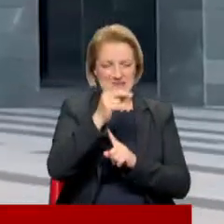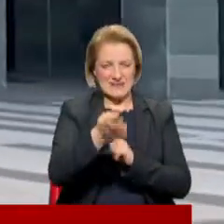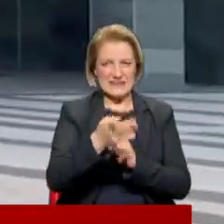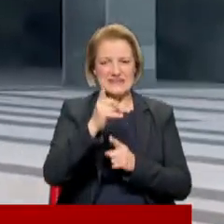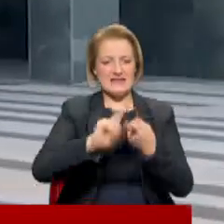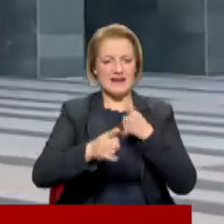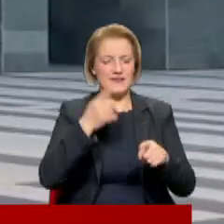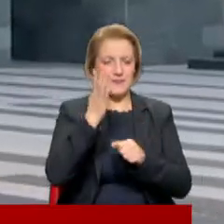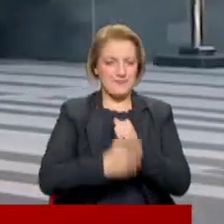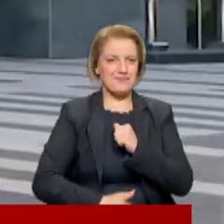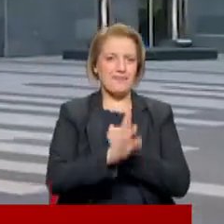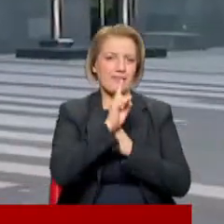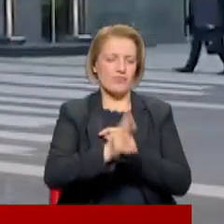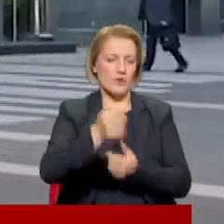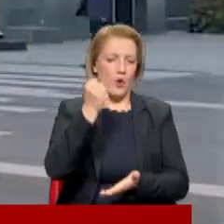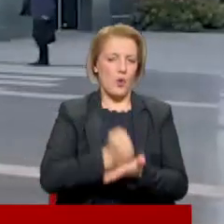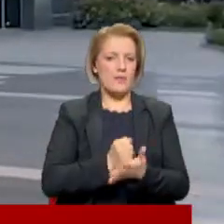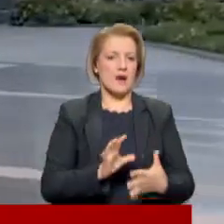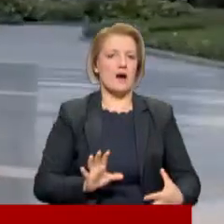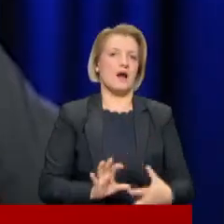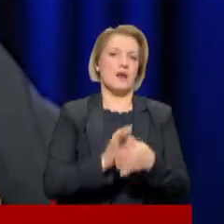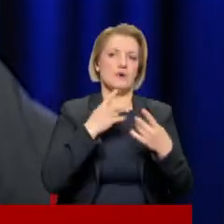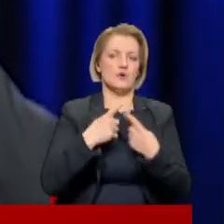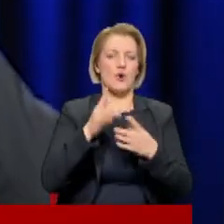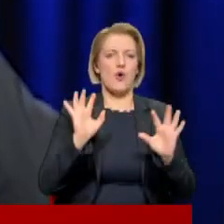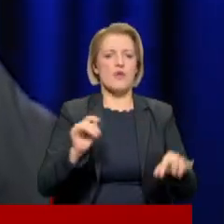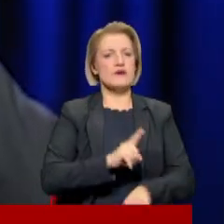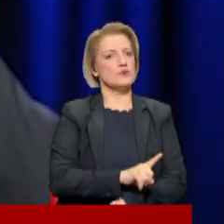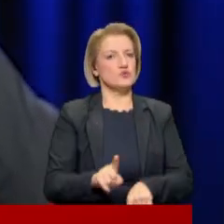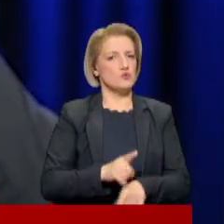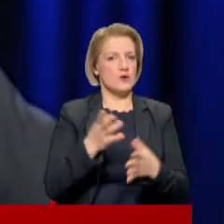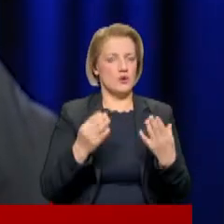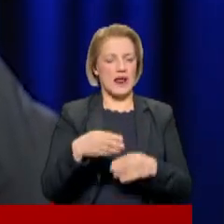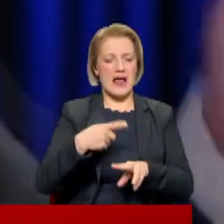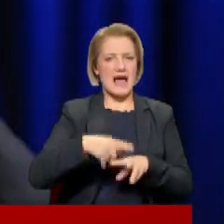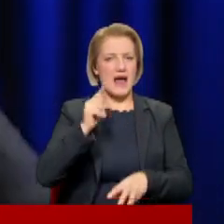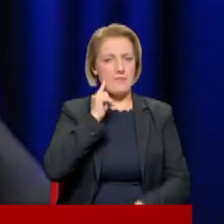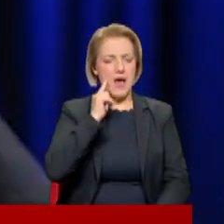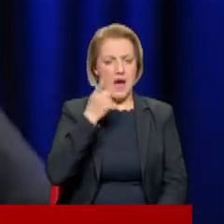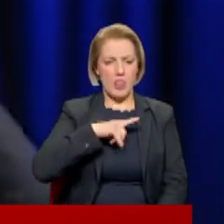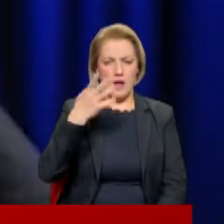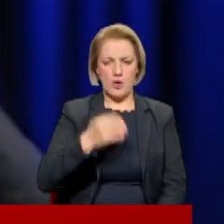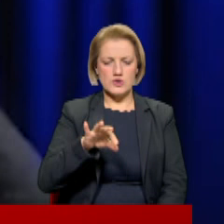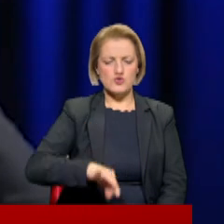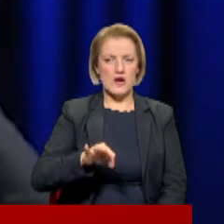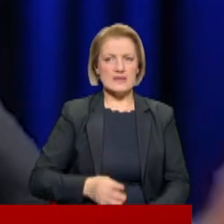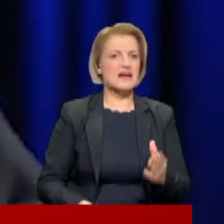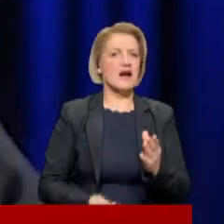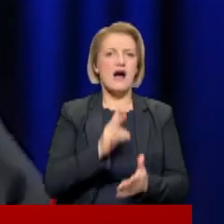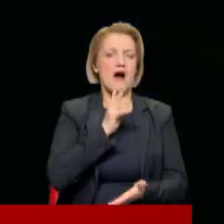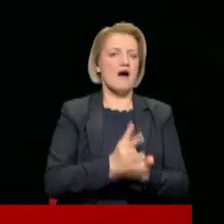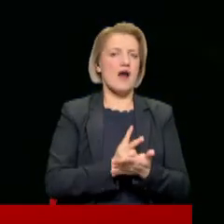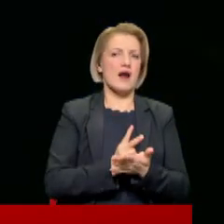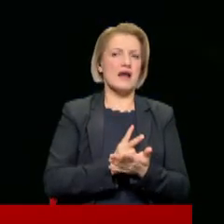siyasi yasak kararını onaylamasına ilişkin konuştu öyle bir süreç yürür ki Ekrem Bey aday olur ayrıca şu anda çıkacak karar İstinaf kararı